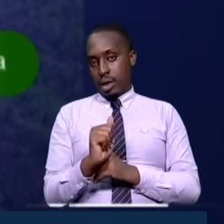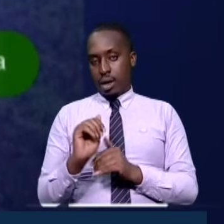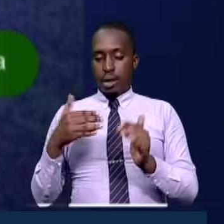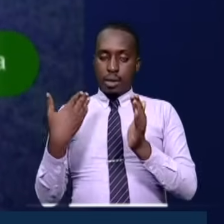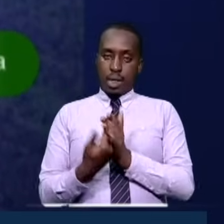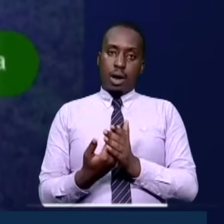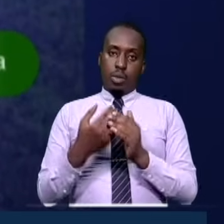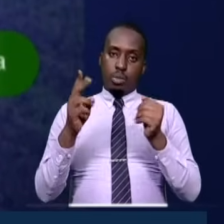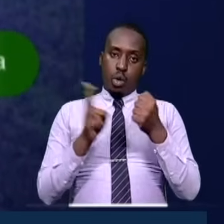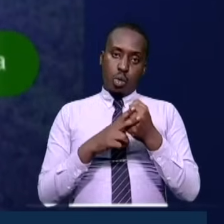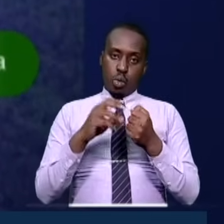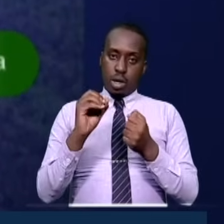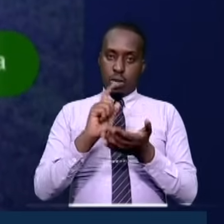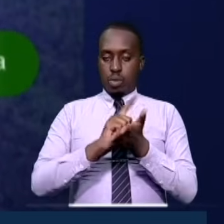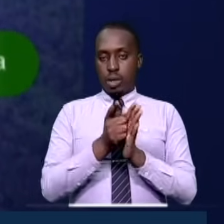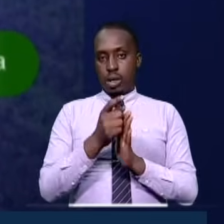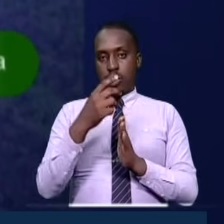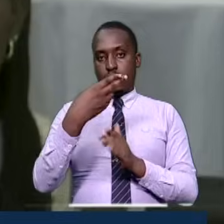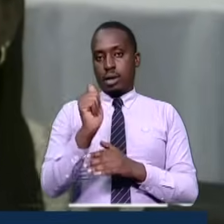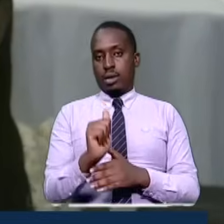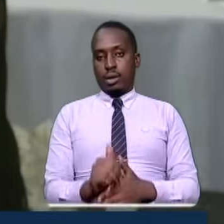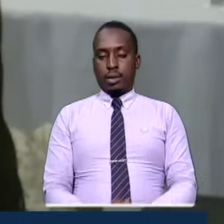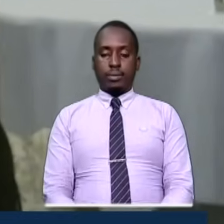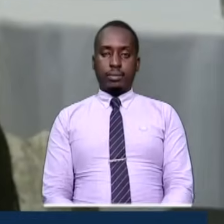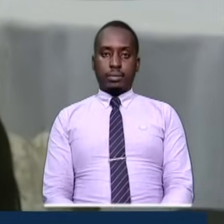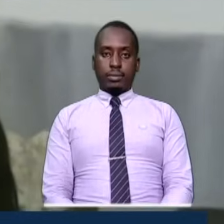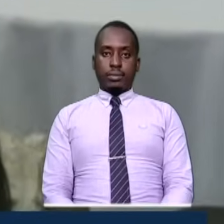ku biro 70 kuri hegitari.